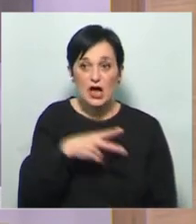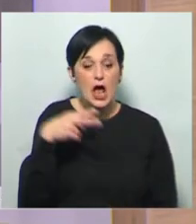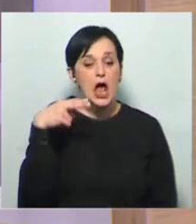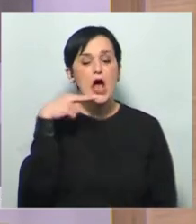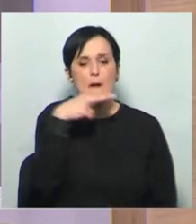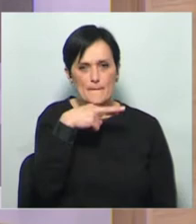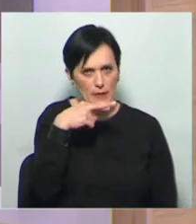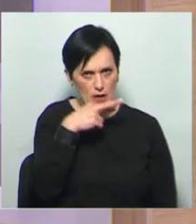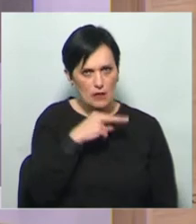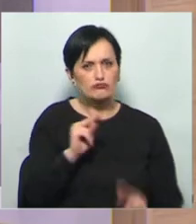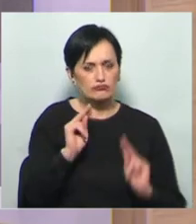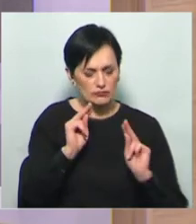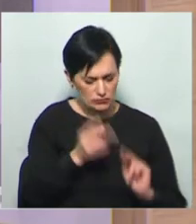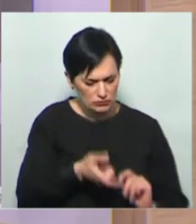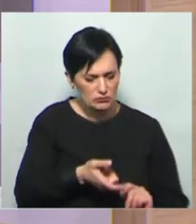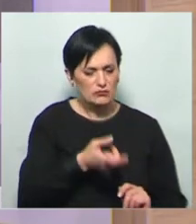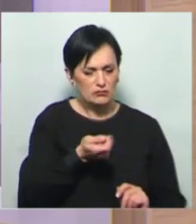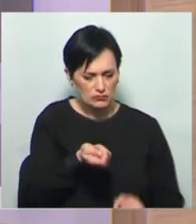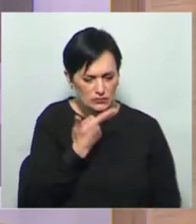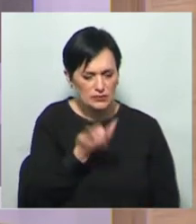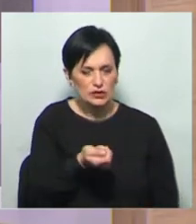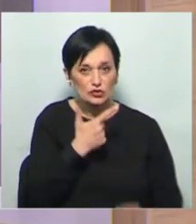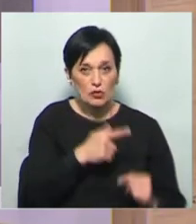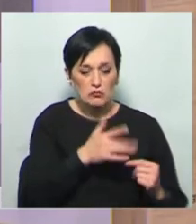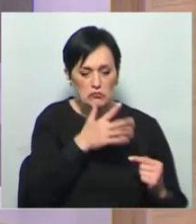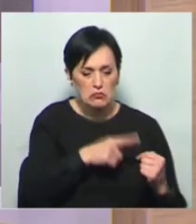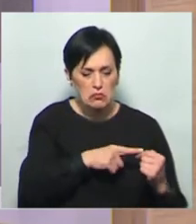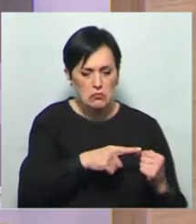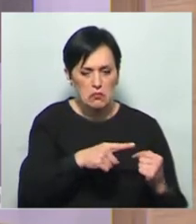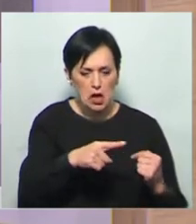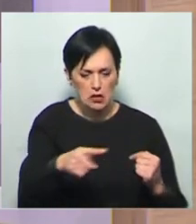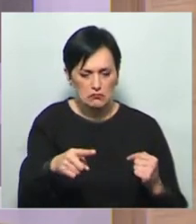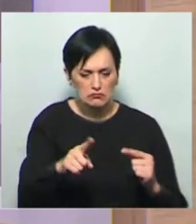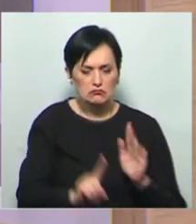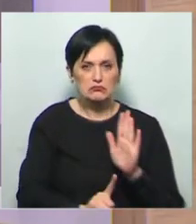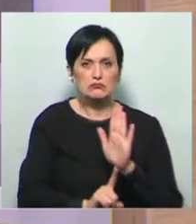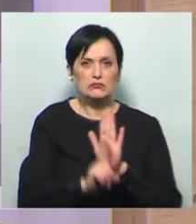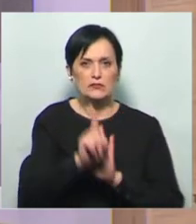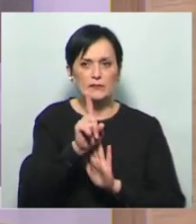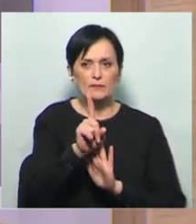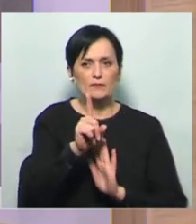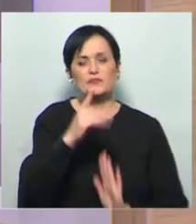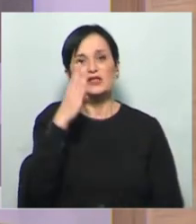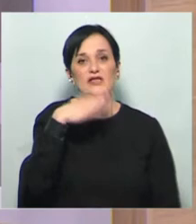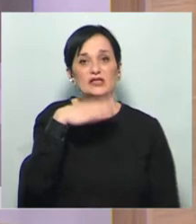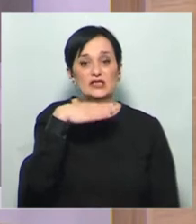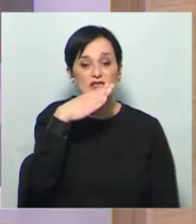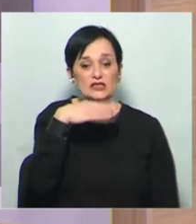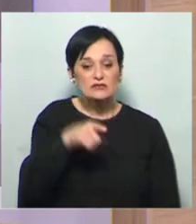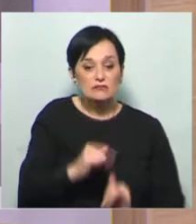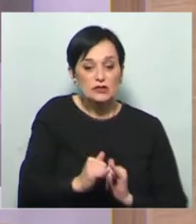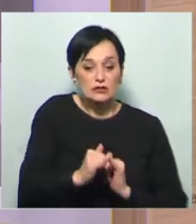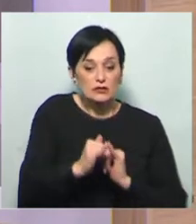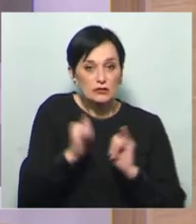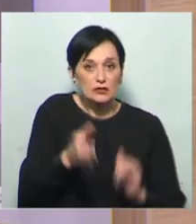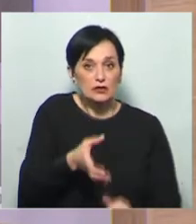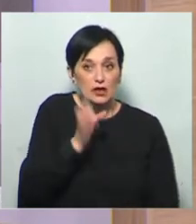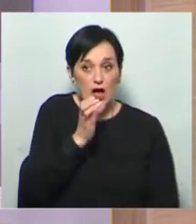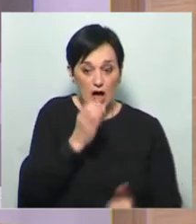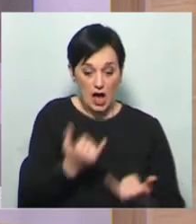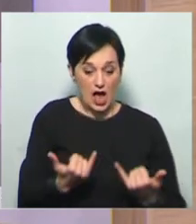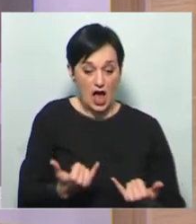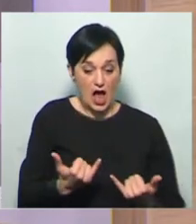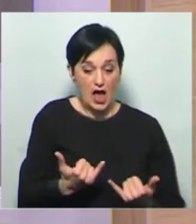პრეპარატს კეთილსინდისიერად იღებდა. რაღაც პერიოდის შემდეგ მან დაიწყო წყლის მოხმარების გაძლიერება და ახლა